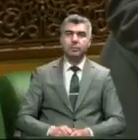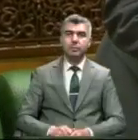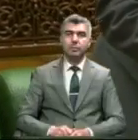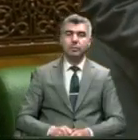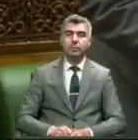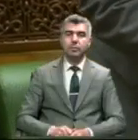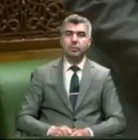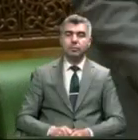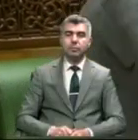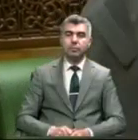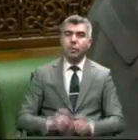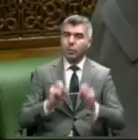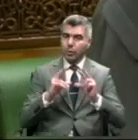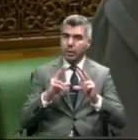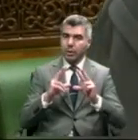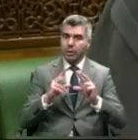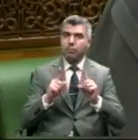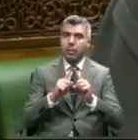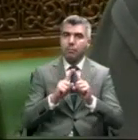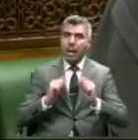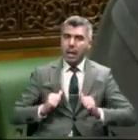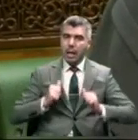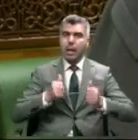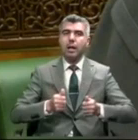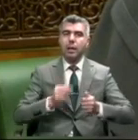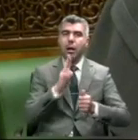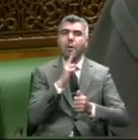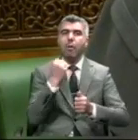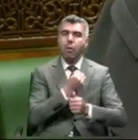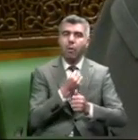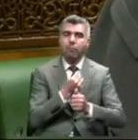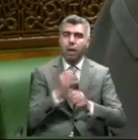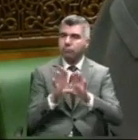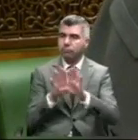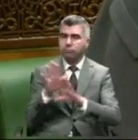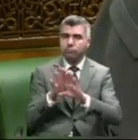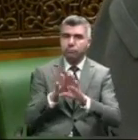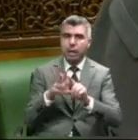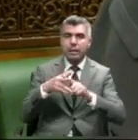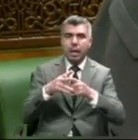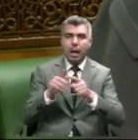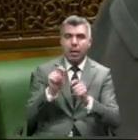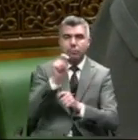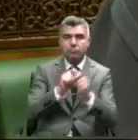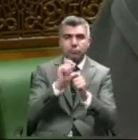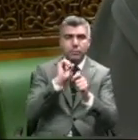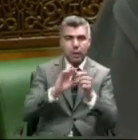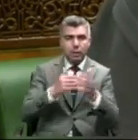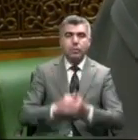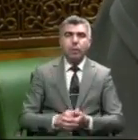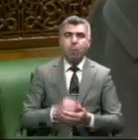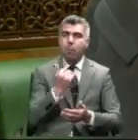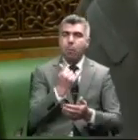متاكدون ان هناك اراده قويه للحكومه لتشجيع الصناعات التعدينيه خصوصا في ظل